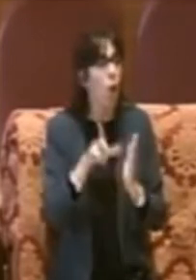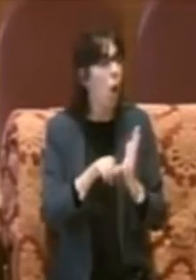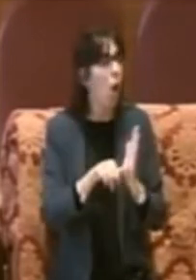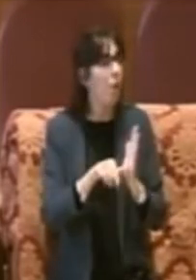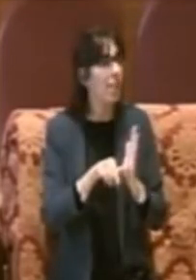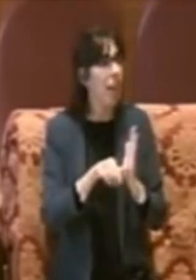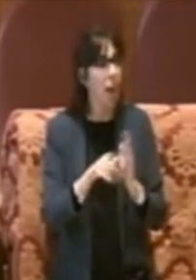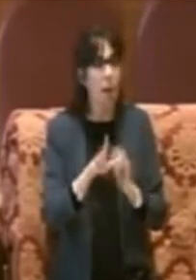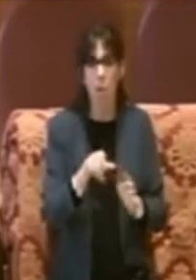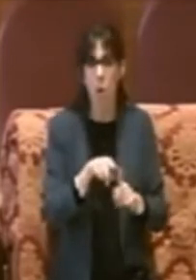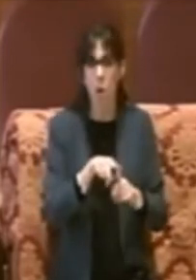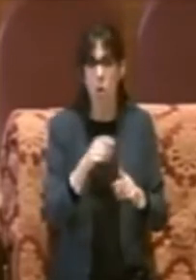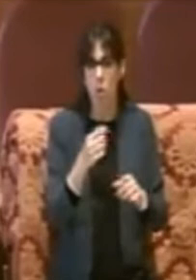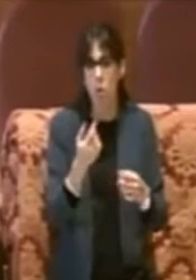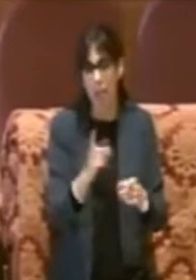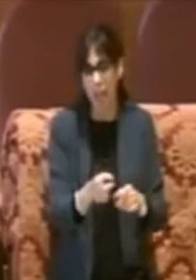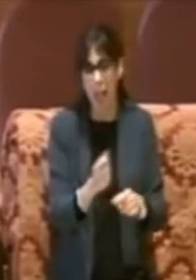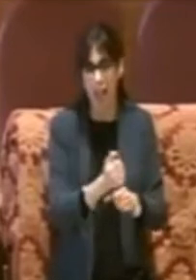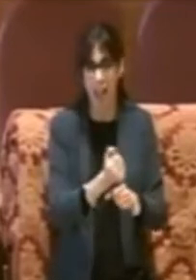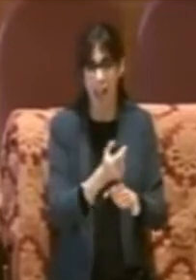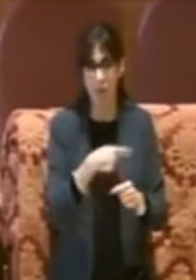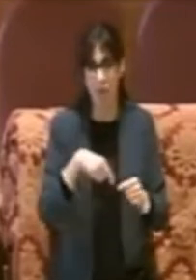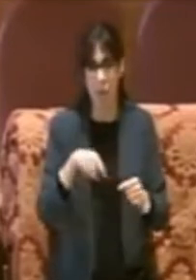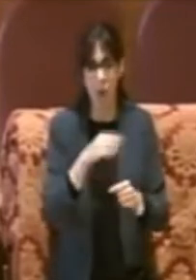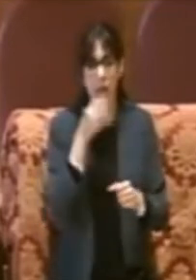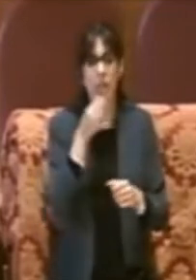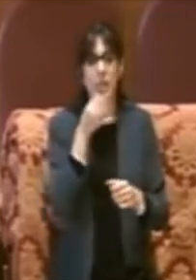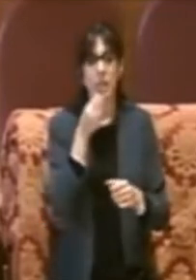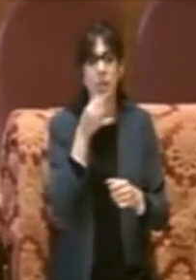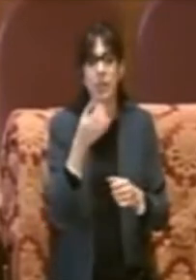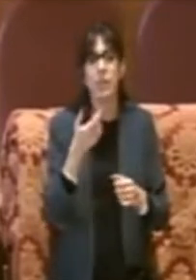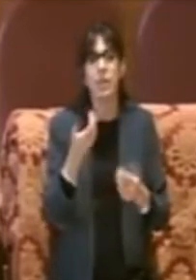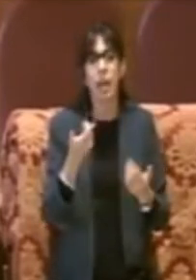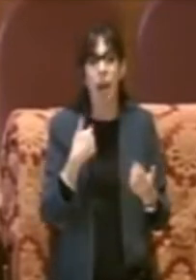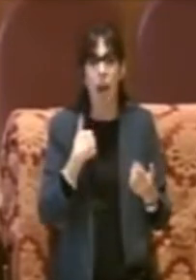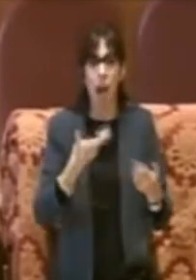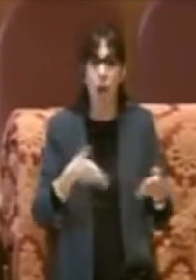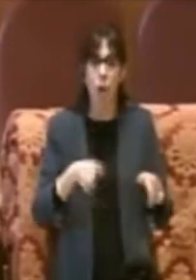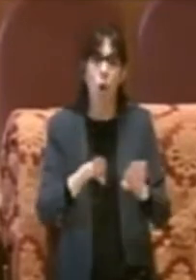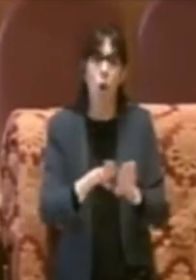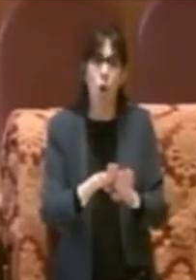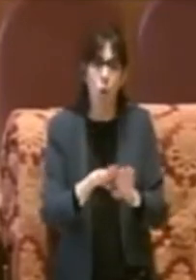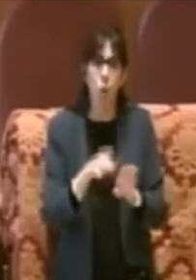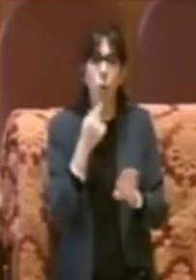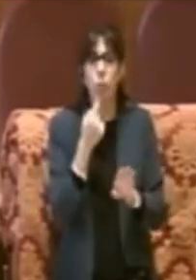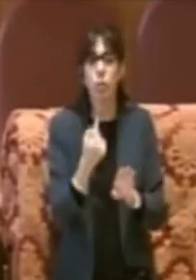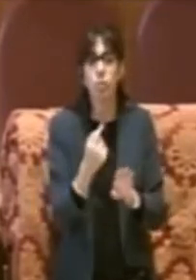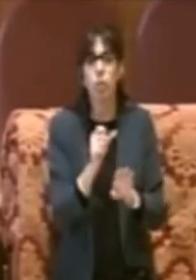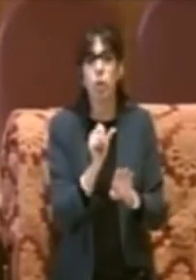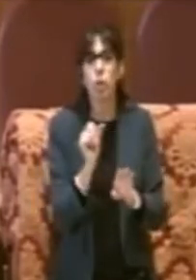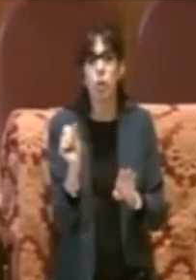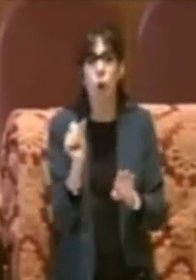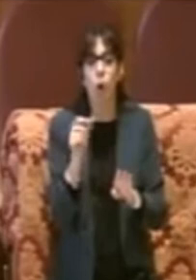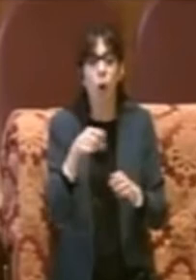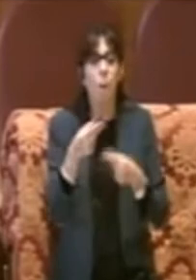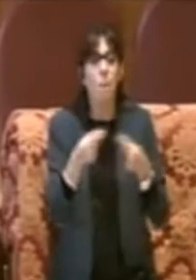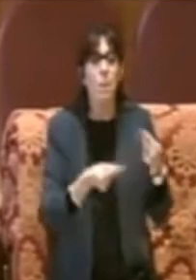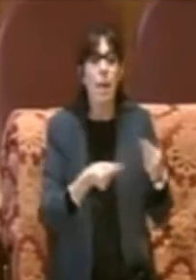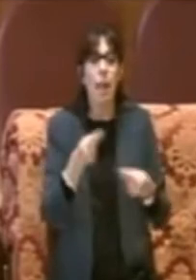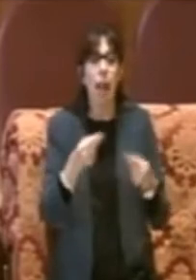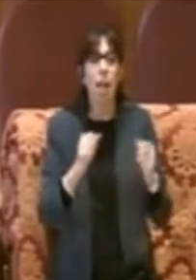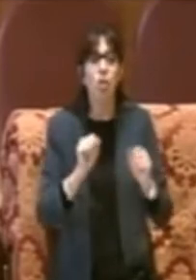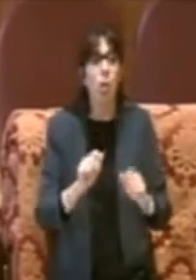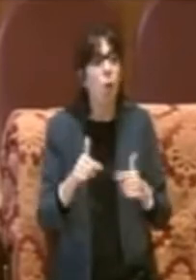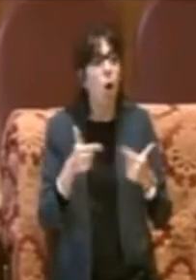ai lavori dell'aula e quindi diciamo concludo dicendo che un bilancio può soddisfare